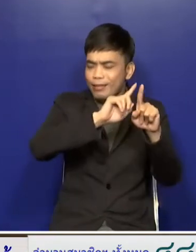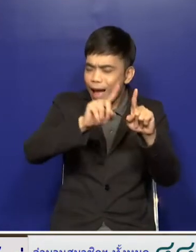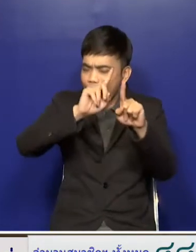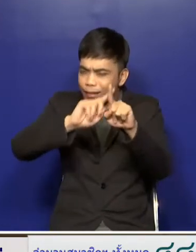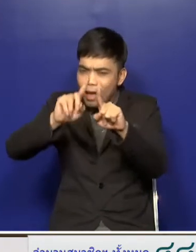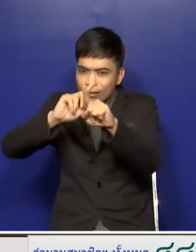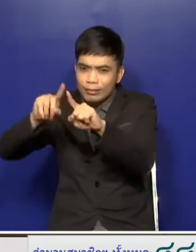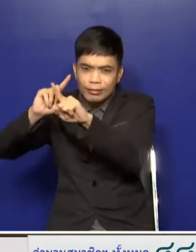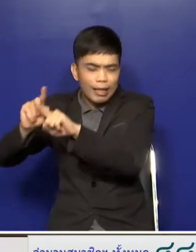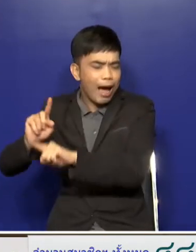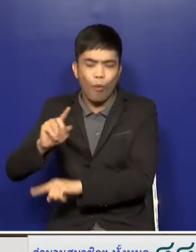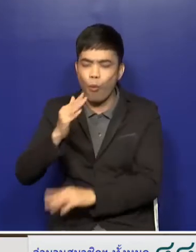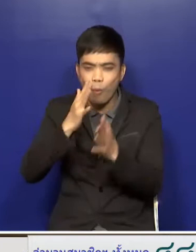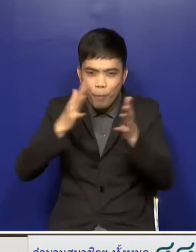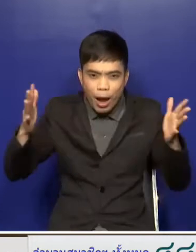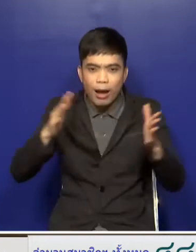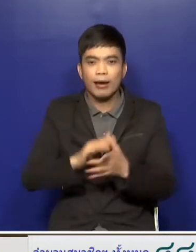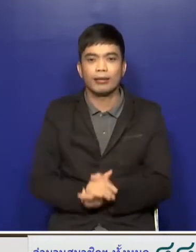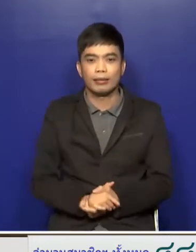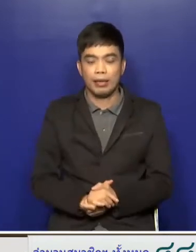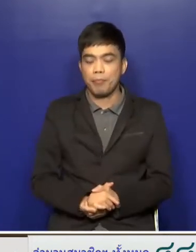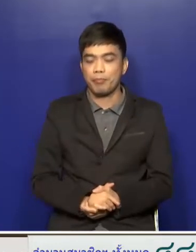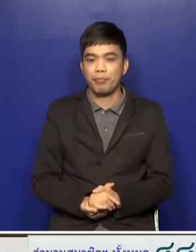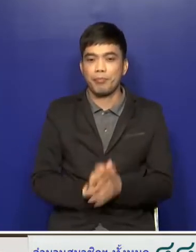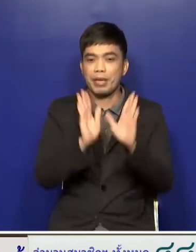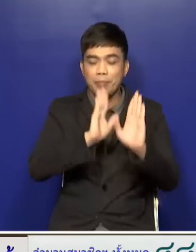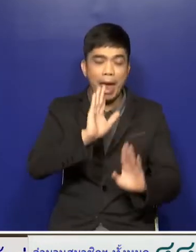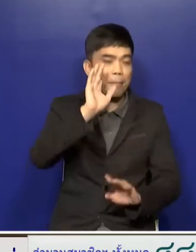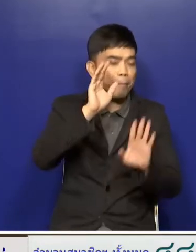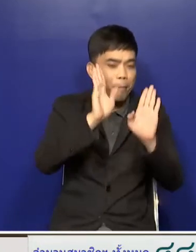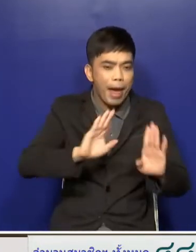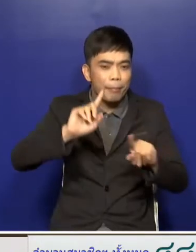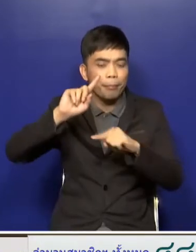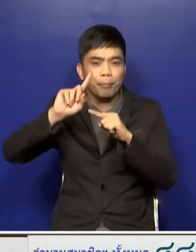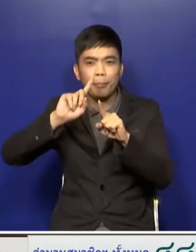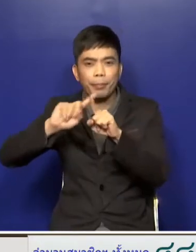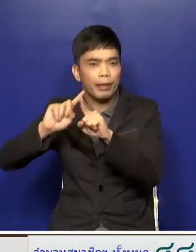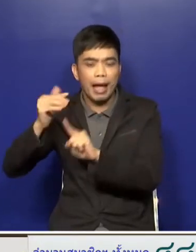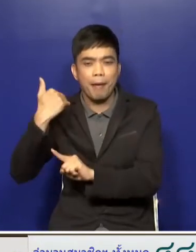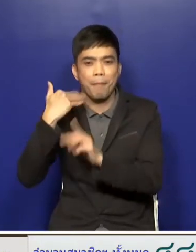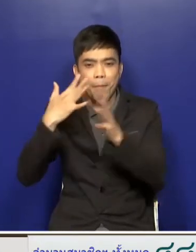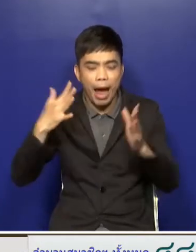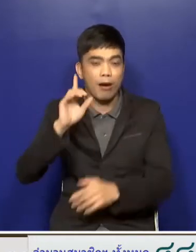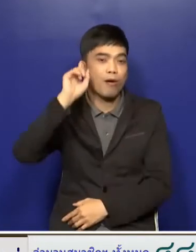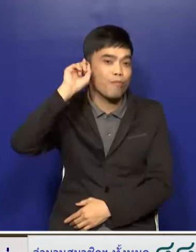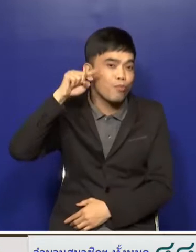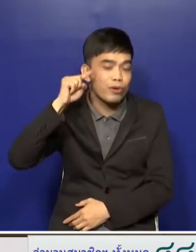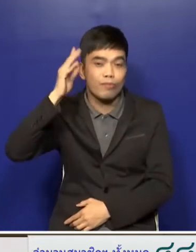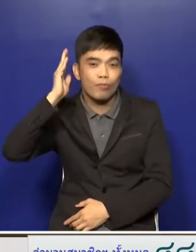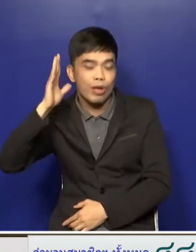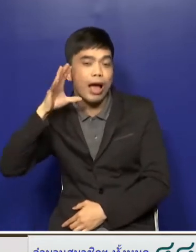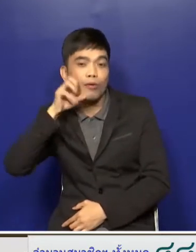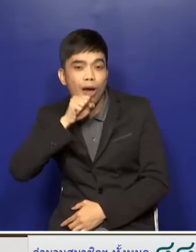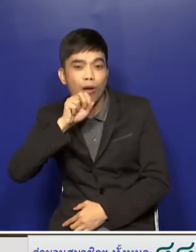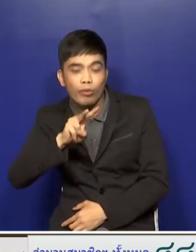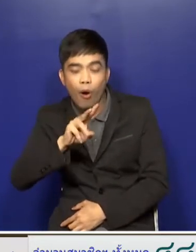มี GLBT ต่าง ๆ ตอนนี้มีทางเลือกทมาเยอะแยะครทปทานครัและเพศพนี้เป็เพศที่ผ